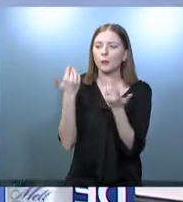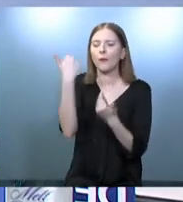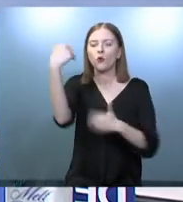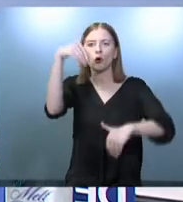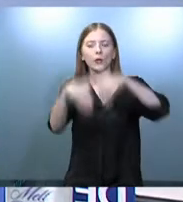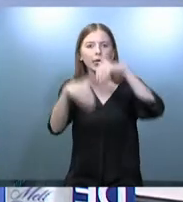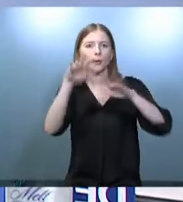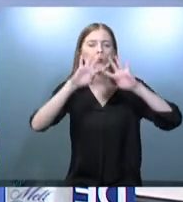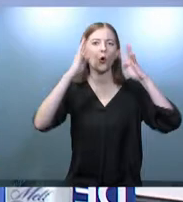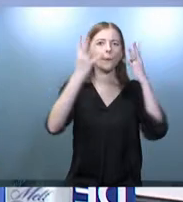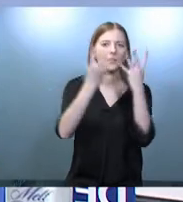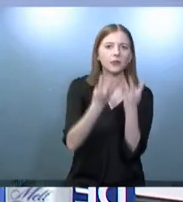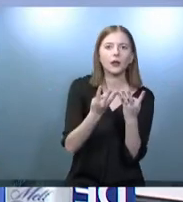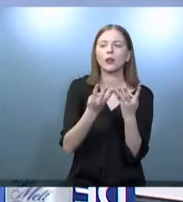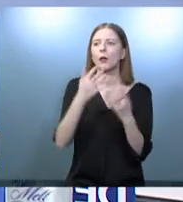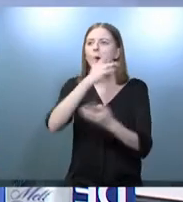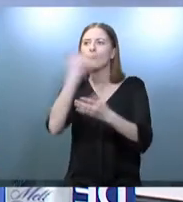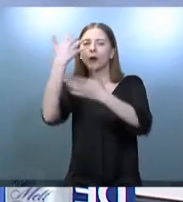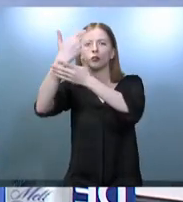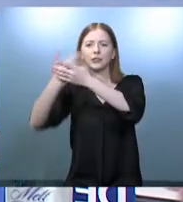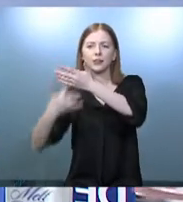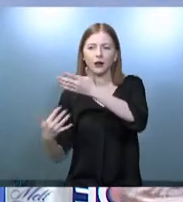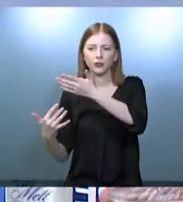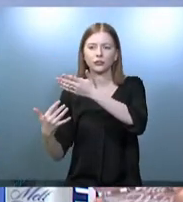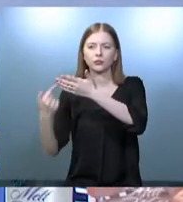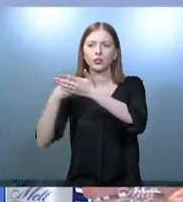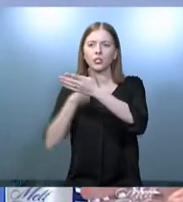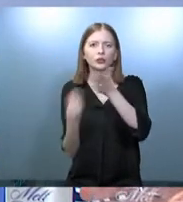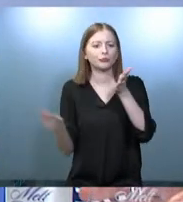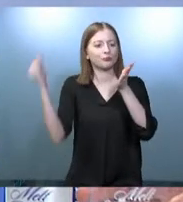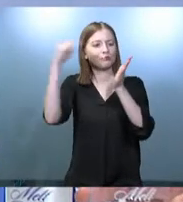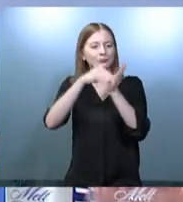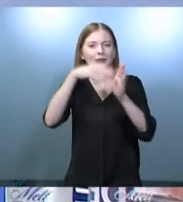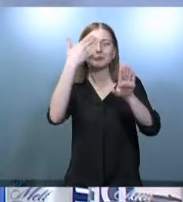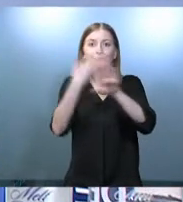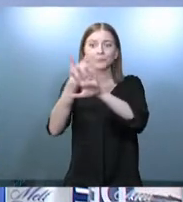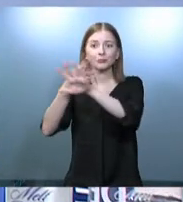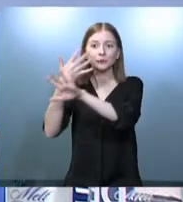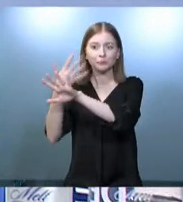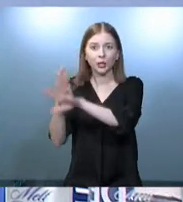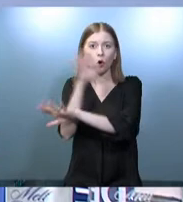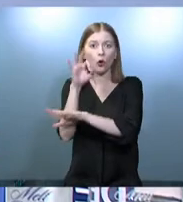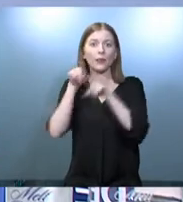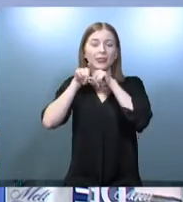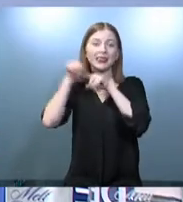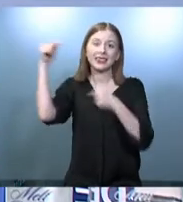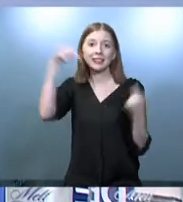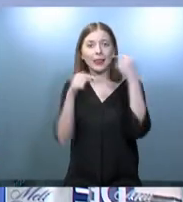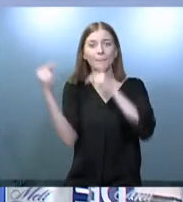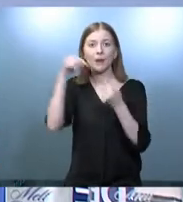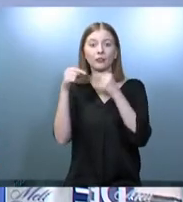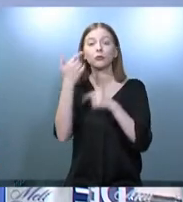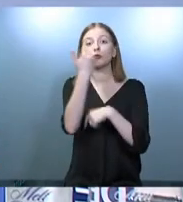komitetas ar partijos sąrašas yra neteisingai įrašytas debatų programoje, prašau iš karto replikuoti,